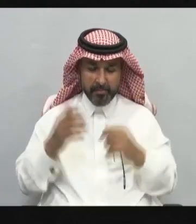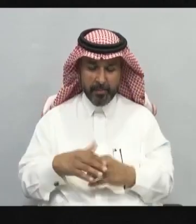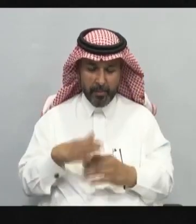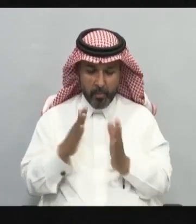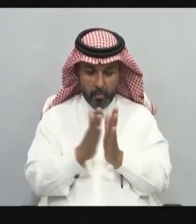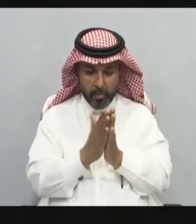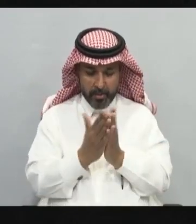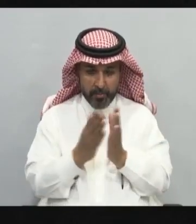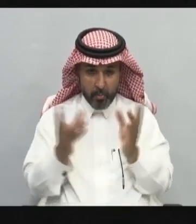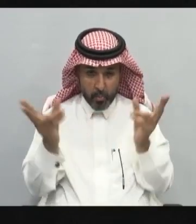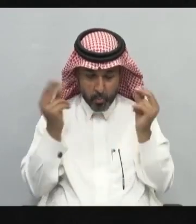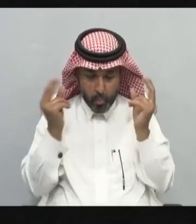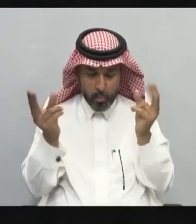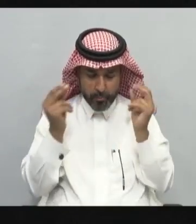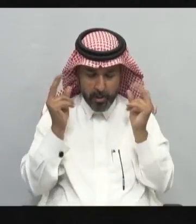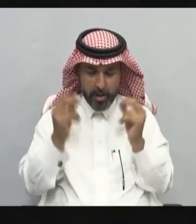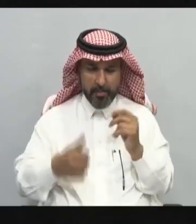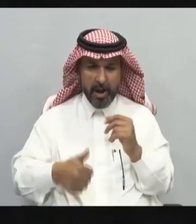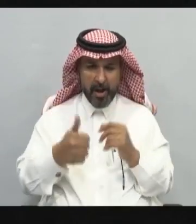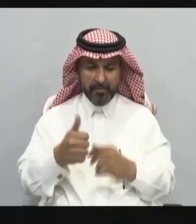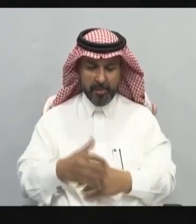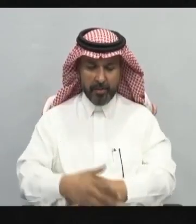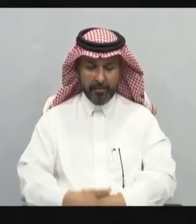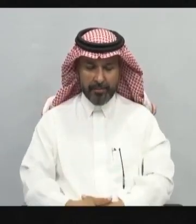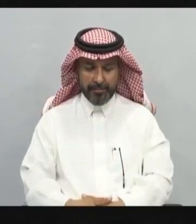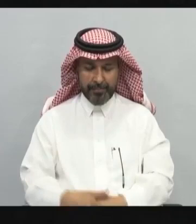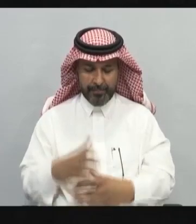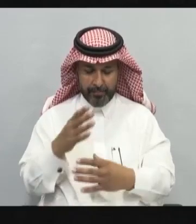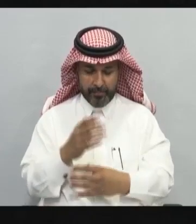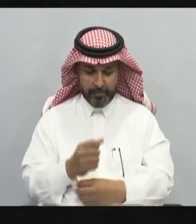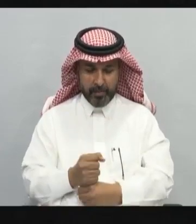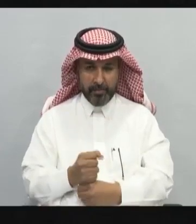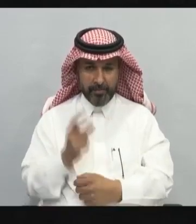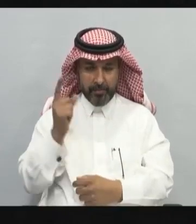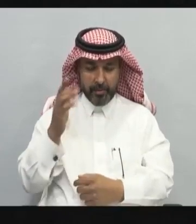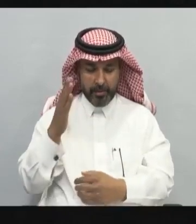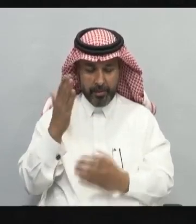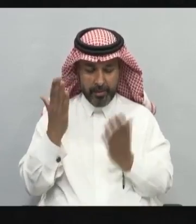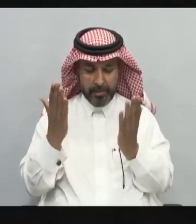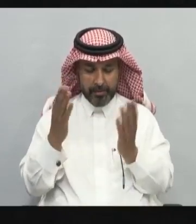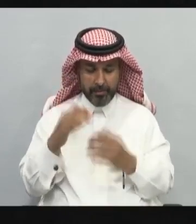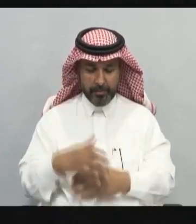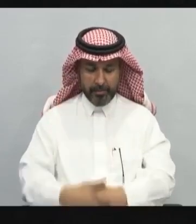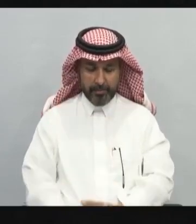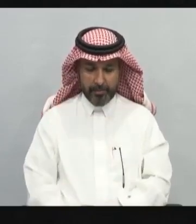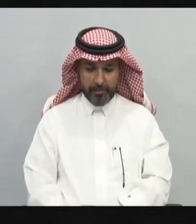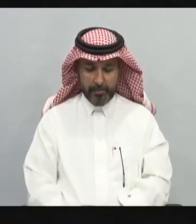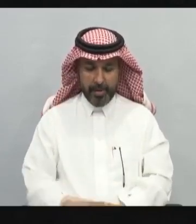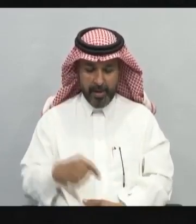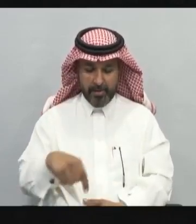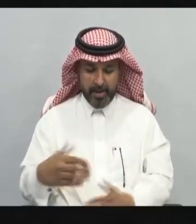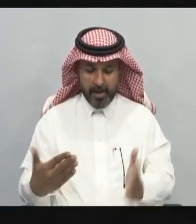وستزيد فهما وعلما اسال الله تعالى لي ولكم التوفيق والسداد والهدايه والرشاد قائلا في ختام